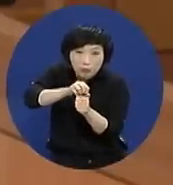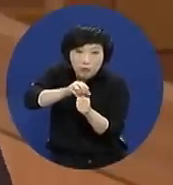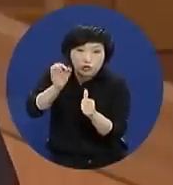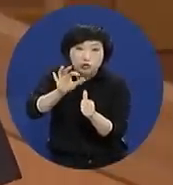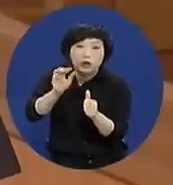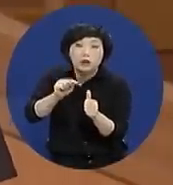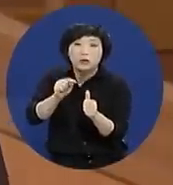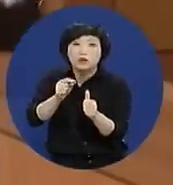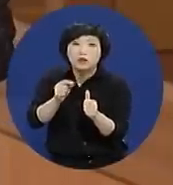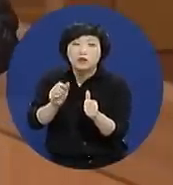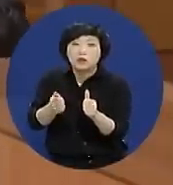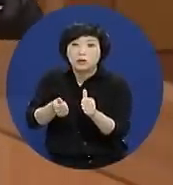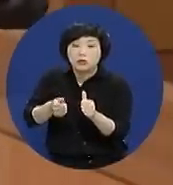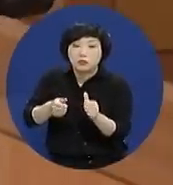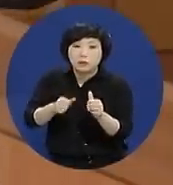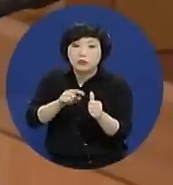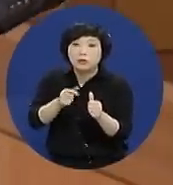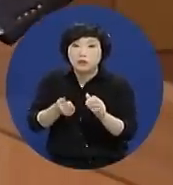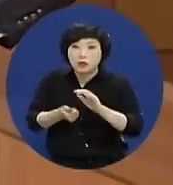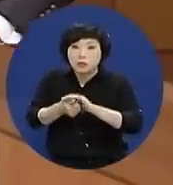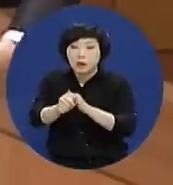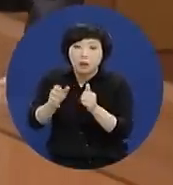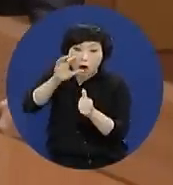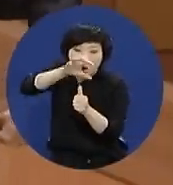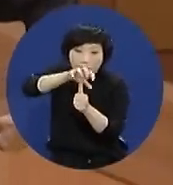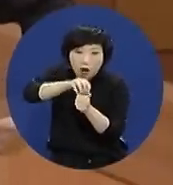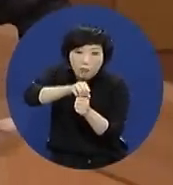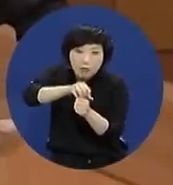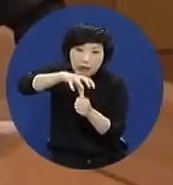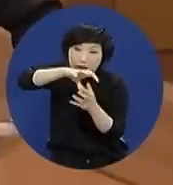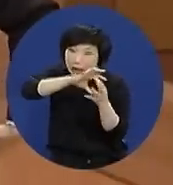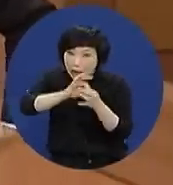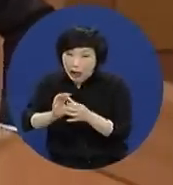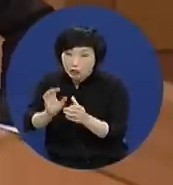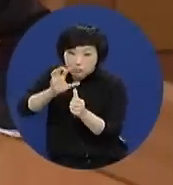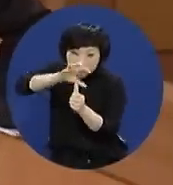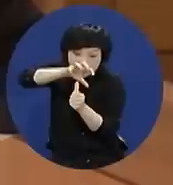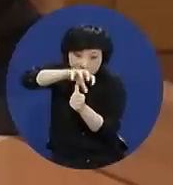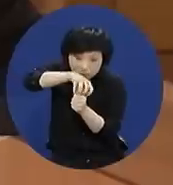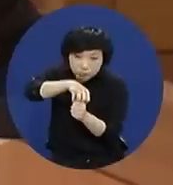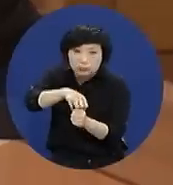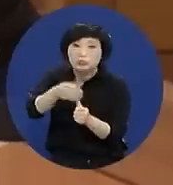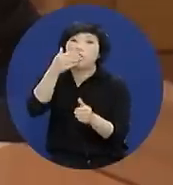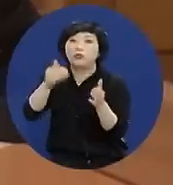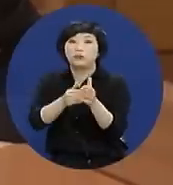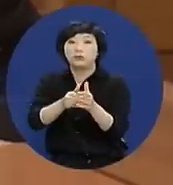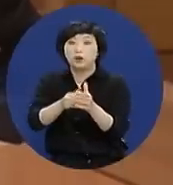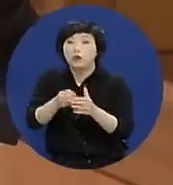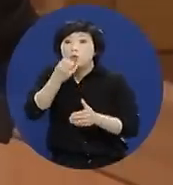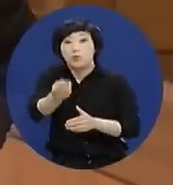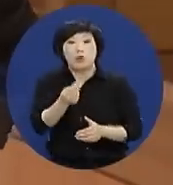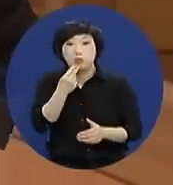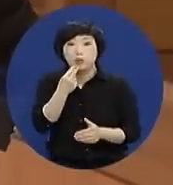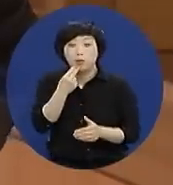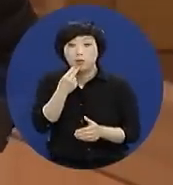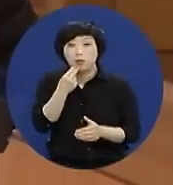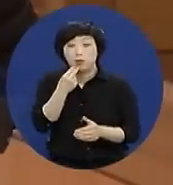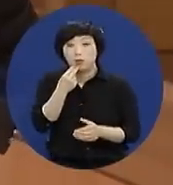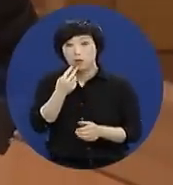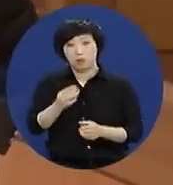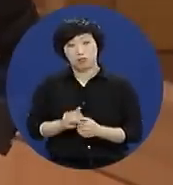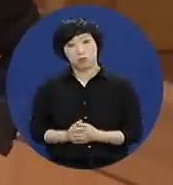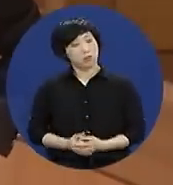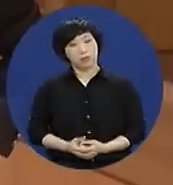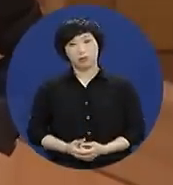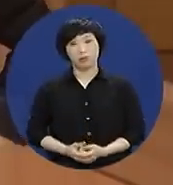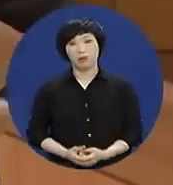外に吐き出すことができません次々とお腹の中に吐いていくように作られまし